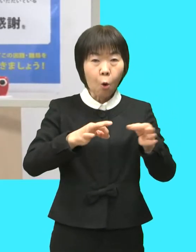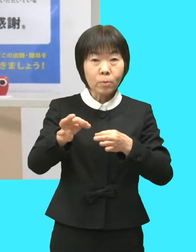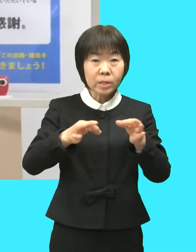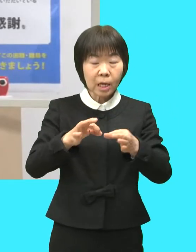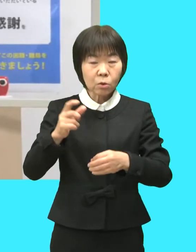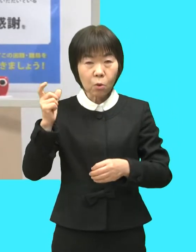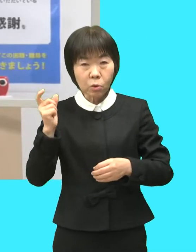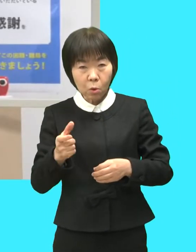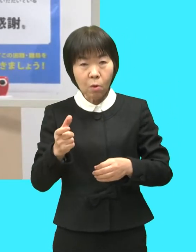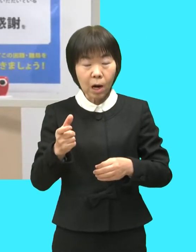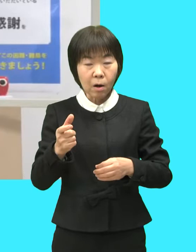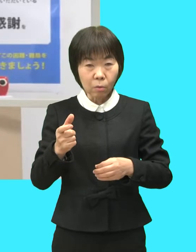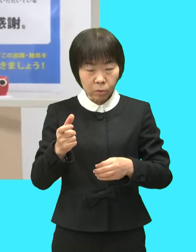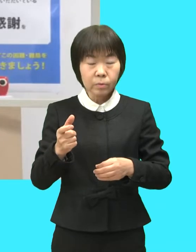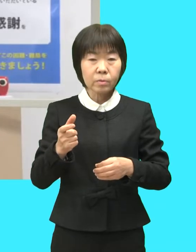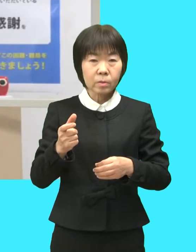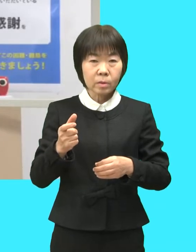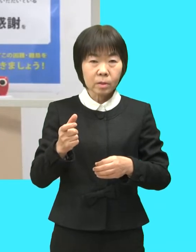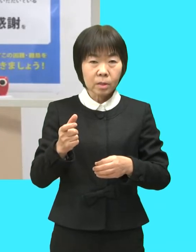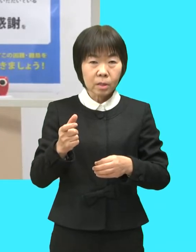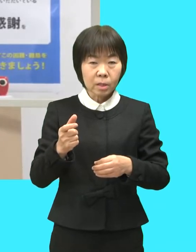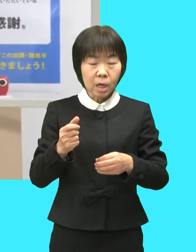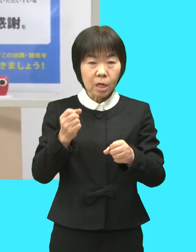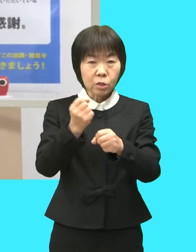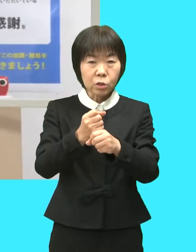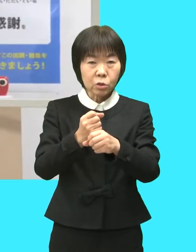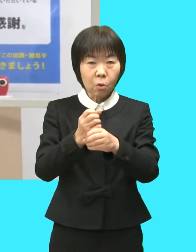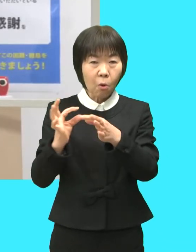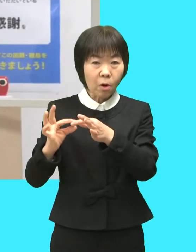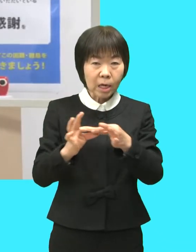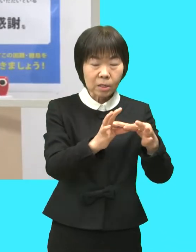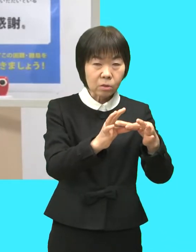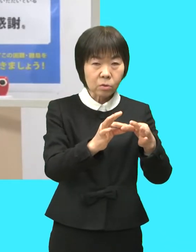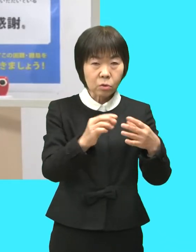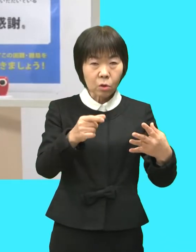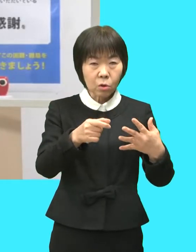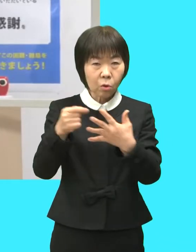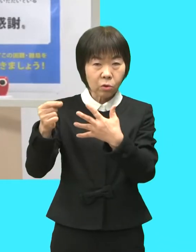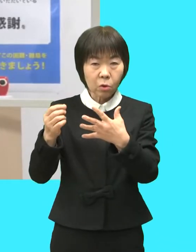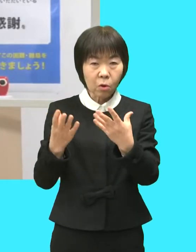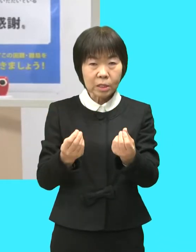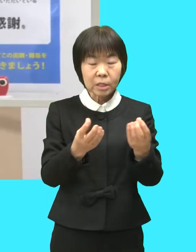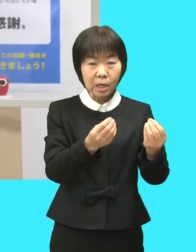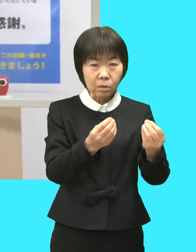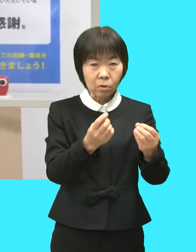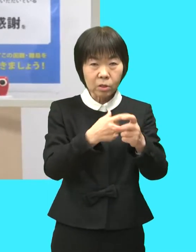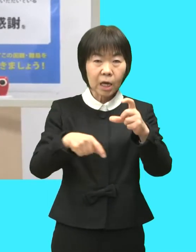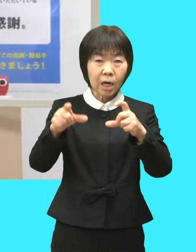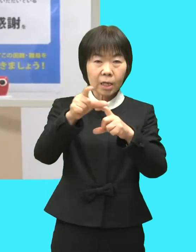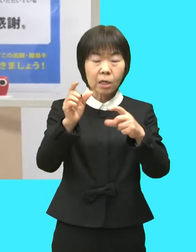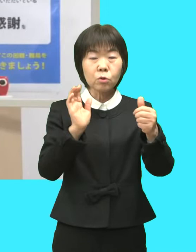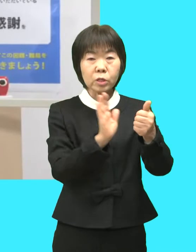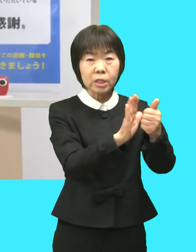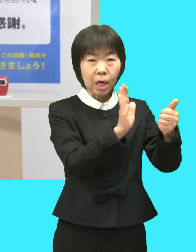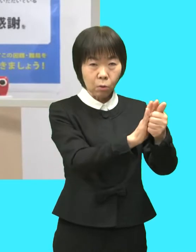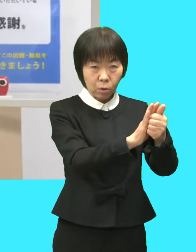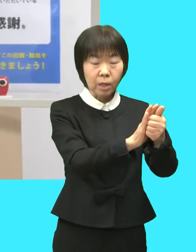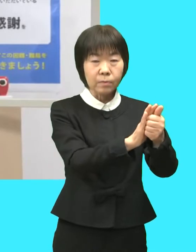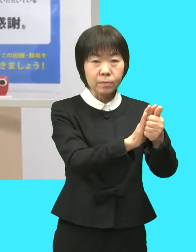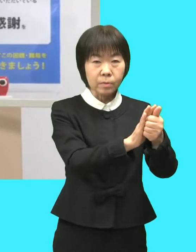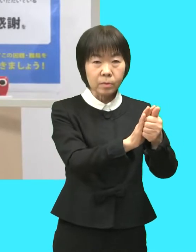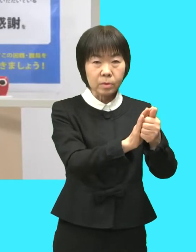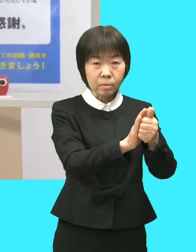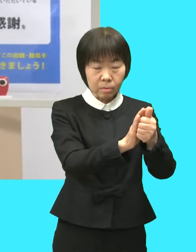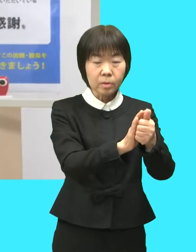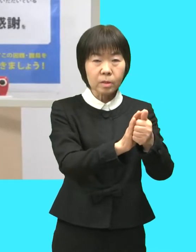の強化等をはじめとする事業継続・雇用維持へのさらなる支援を行うほか、